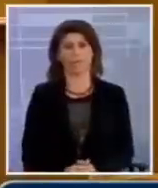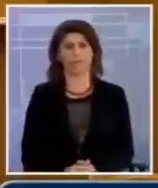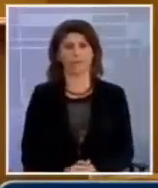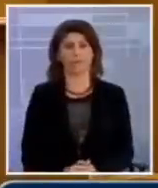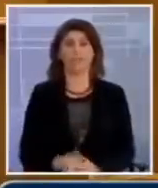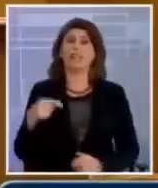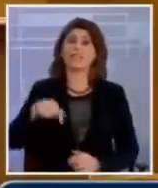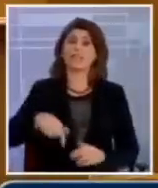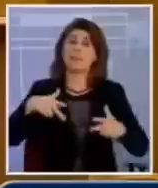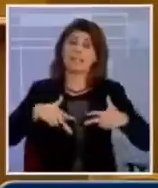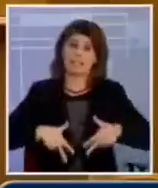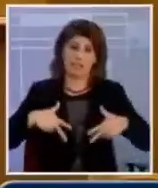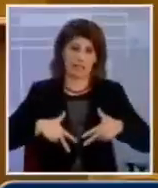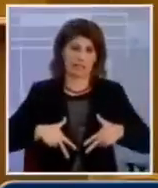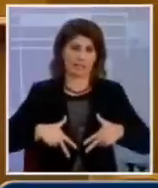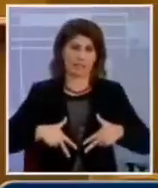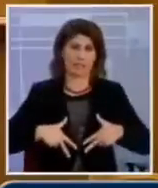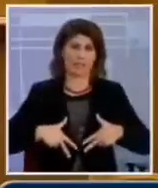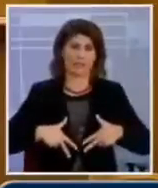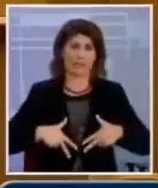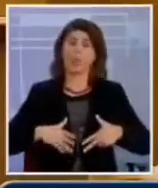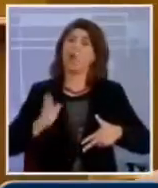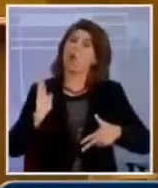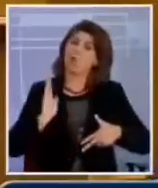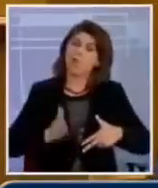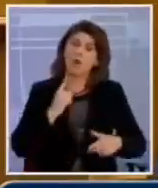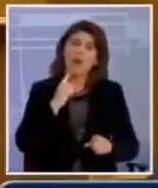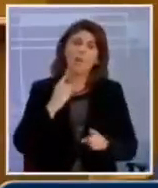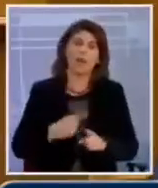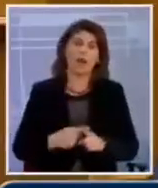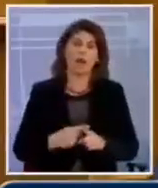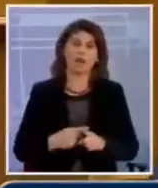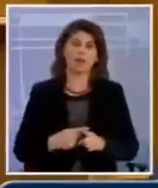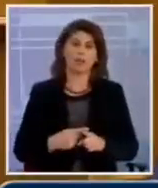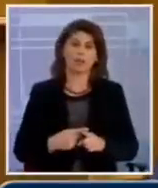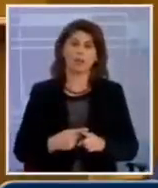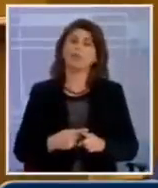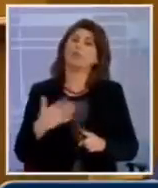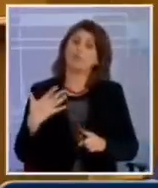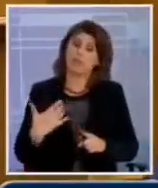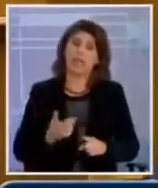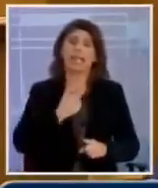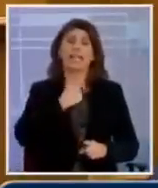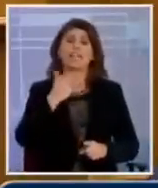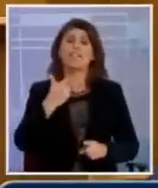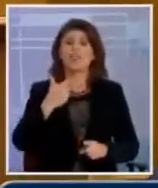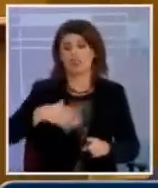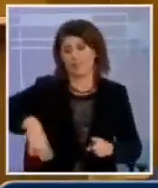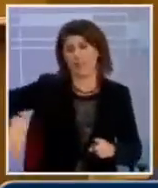Η σημερινή κυβέρνηση μπορεί απλά να είναι η φωνή αυτού του